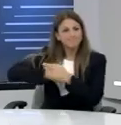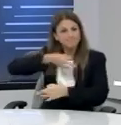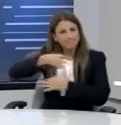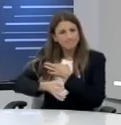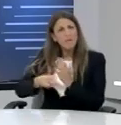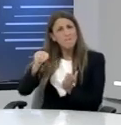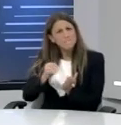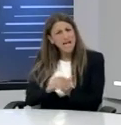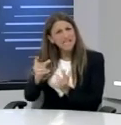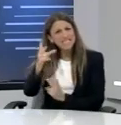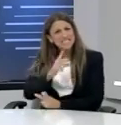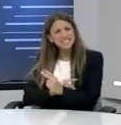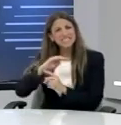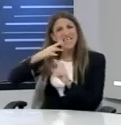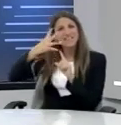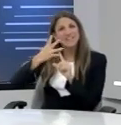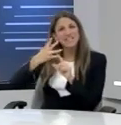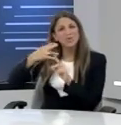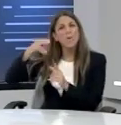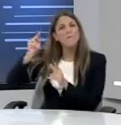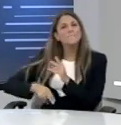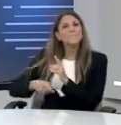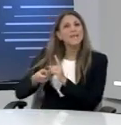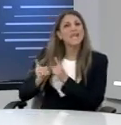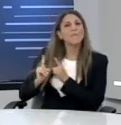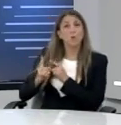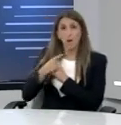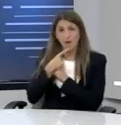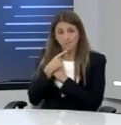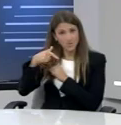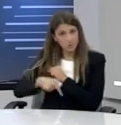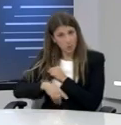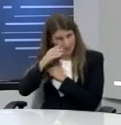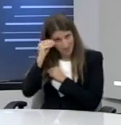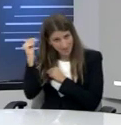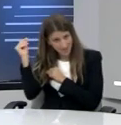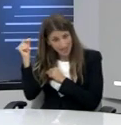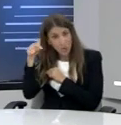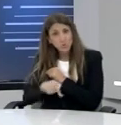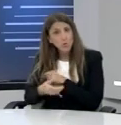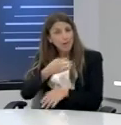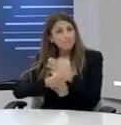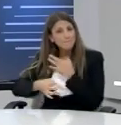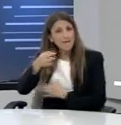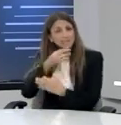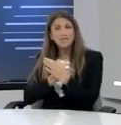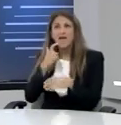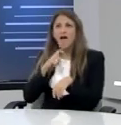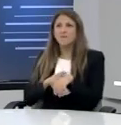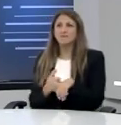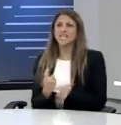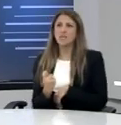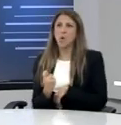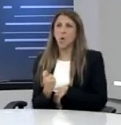μιλάγατε για 4ο μνημόνιο, το ξεχάσατε. Και σήμερα θέλετε να πείσετε τον ελληνικό λαό ότι η πορεία της ελληνικής